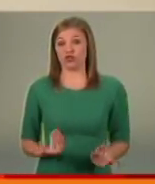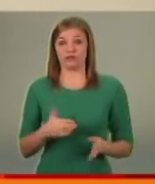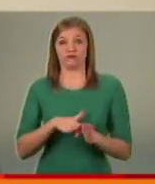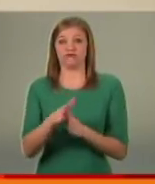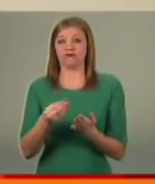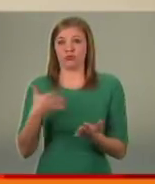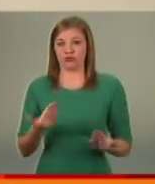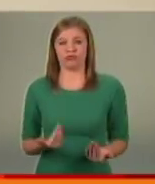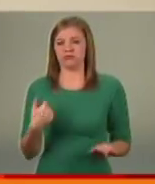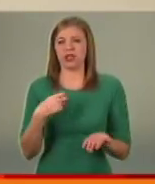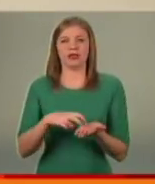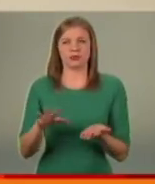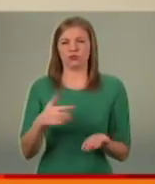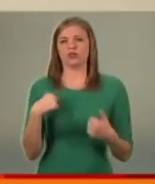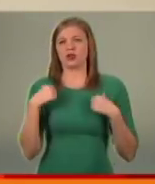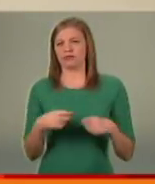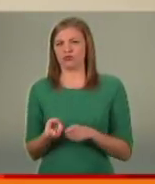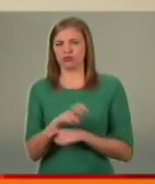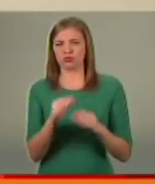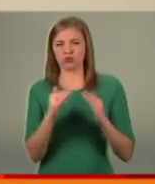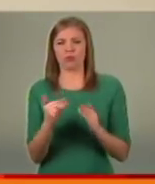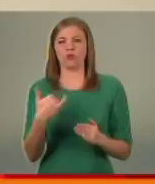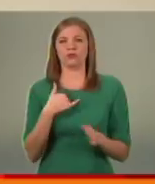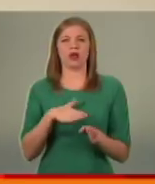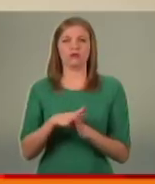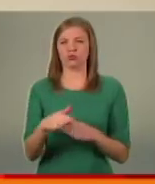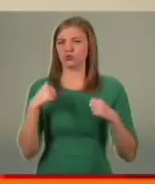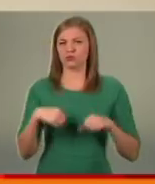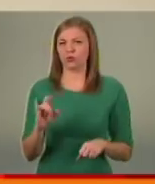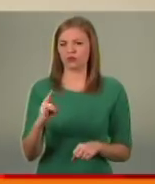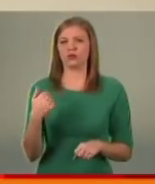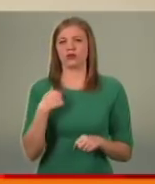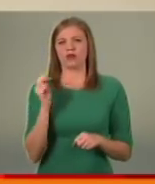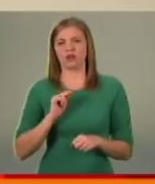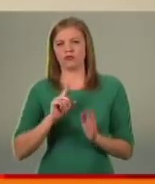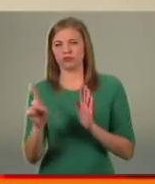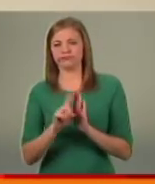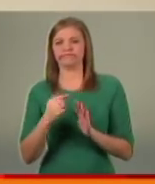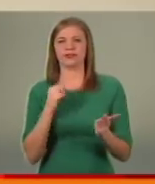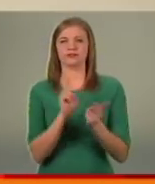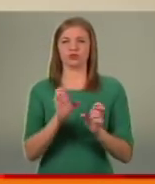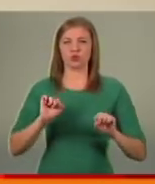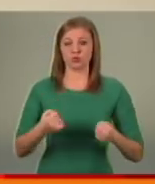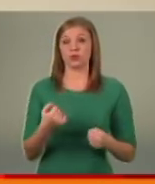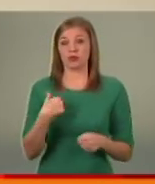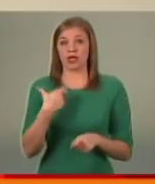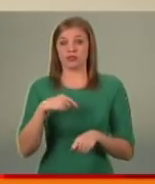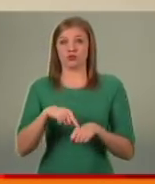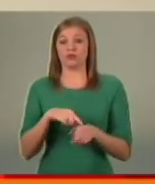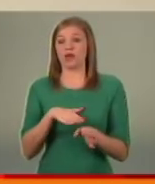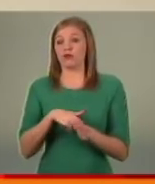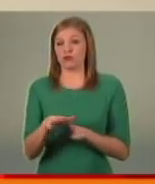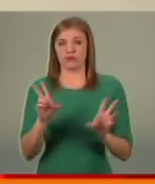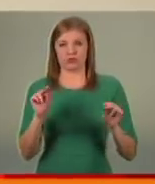життю. Тобто я не боюся, спокійно прихожу додому, у мене абсолютно спокійний дитина, я хожу на роботу, я зустрічаюся з друзями. Тобто я себе почуваю